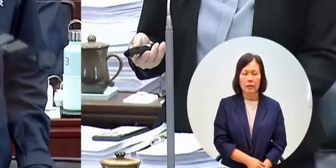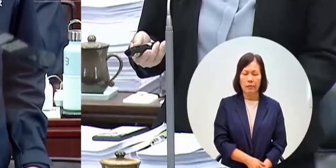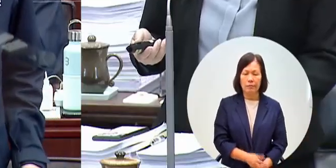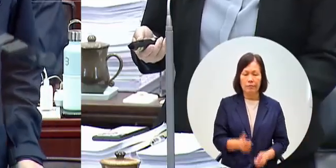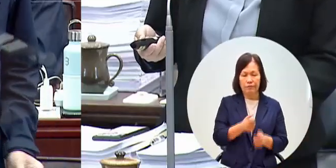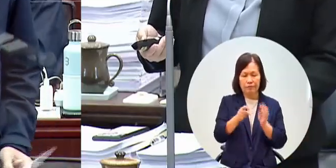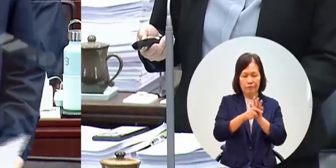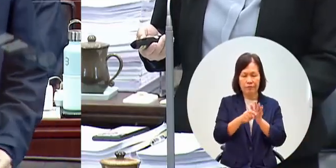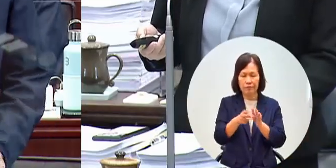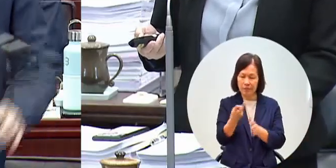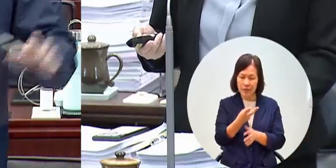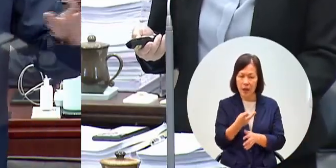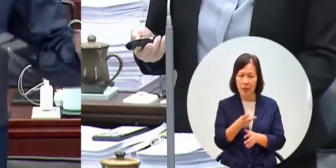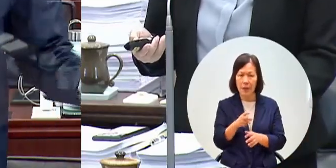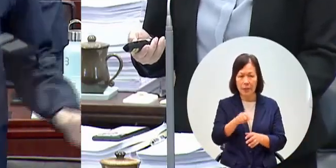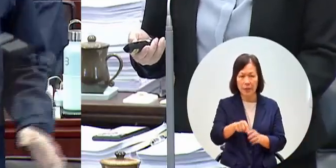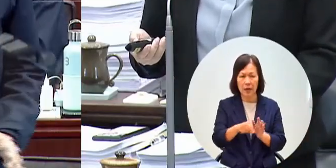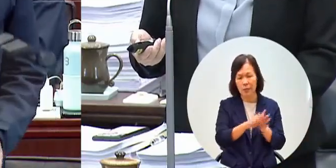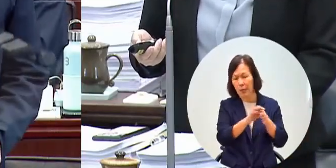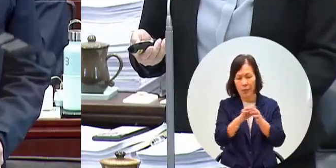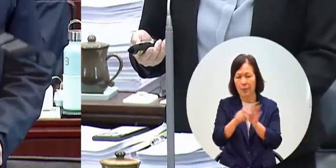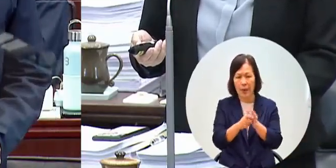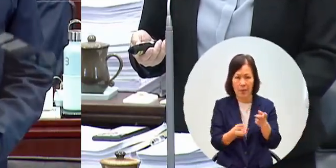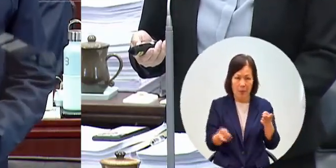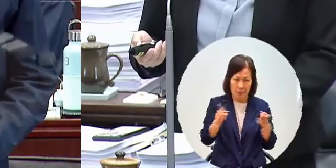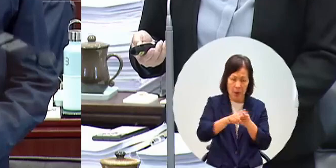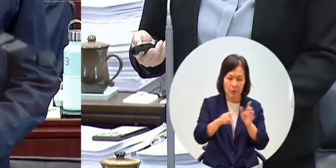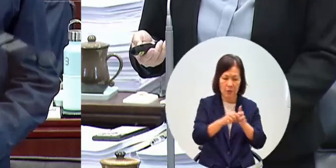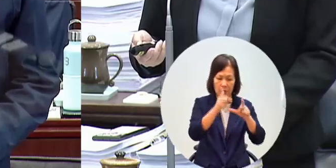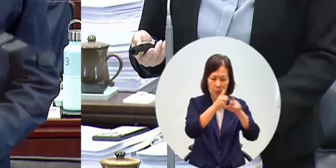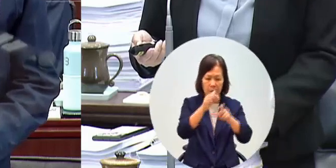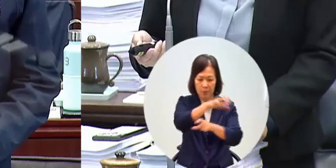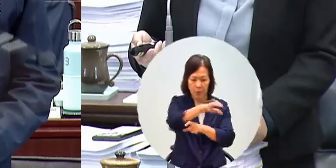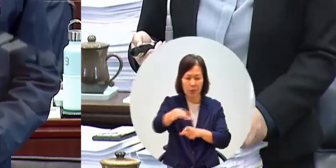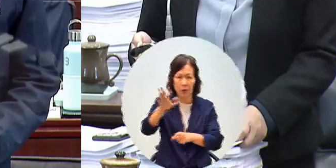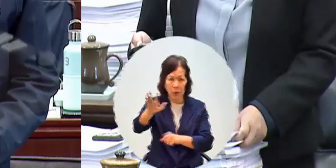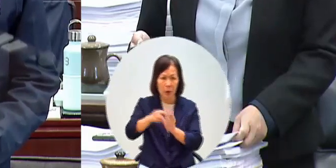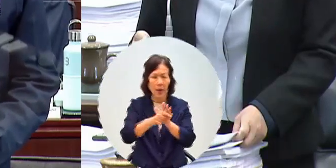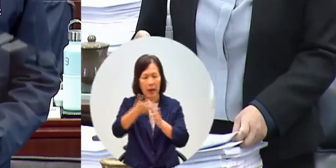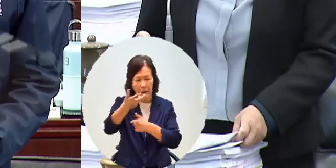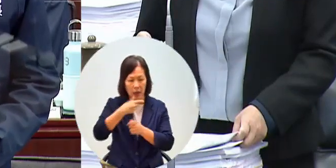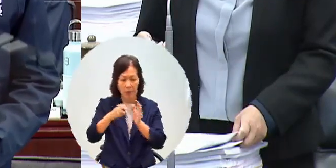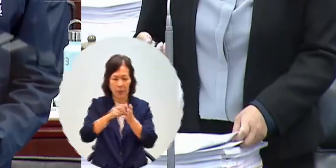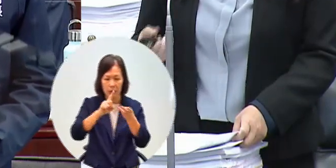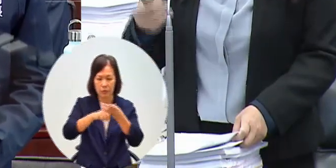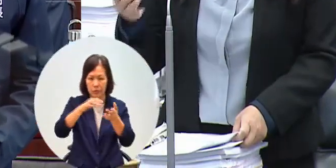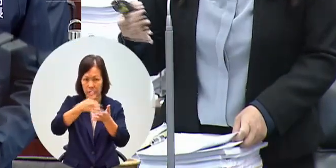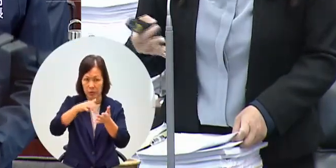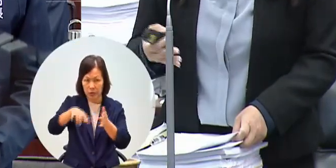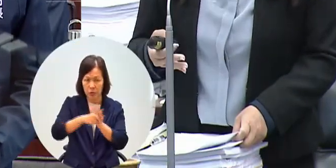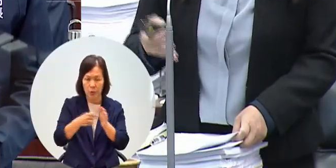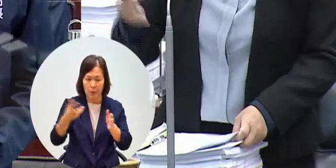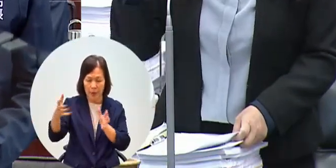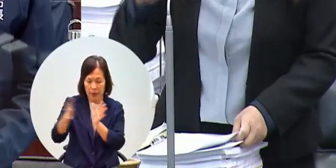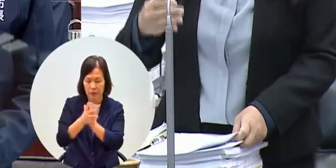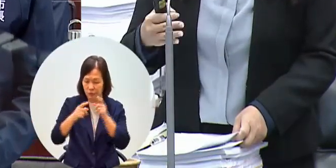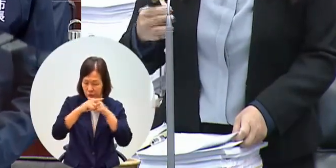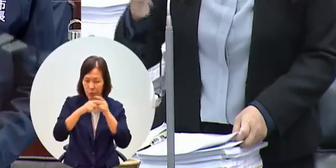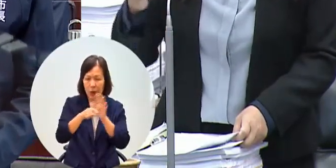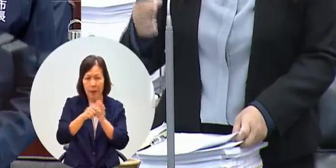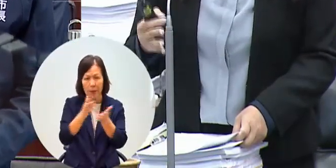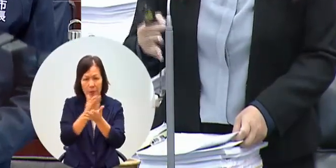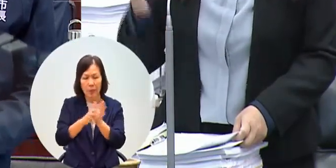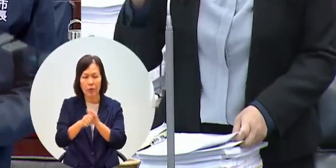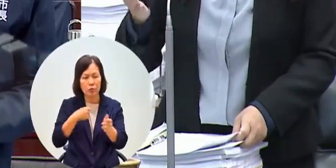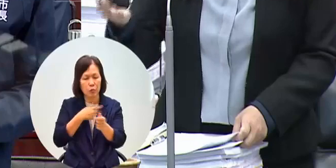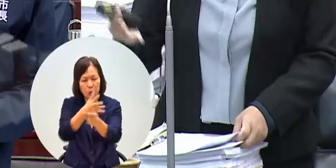指教哈。这因为这看起来全部的区域啦哈。啊，你好啊，加组织处，我过来个 去评估一下好不好？其实去查